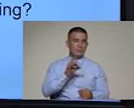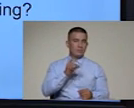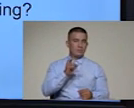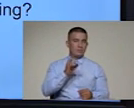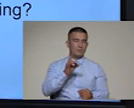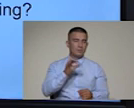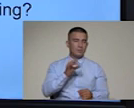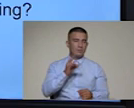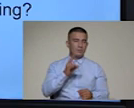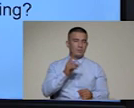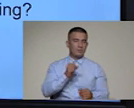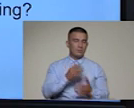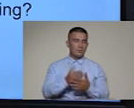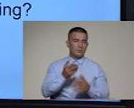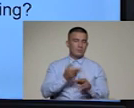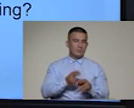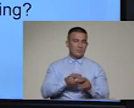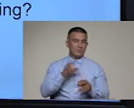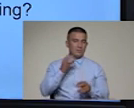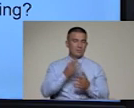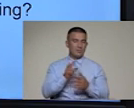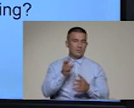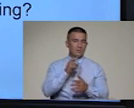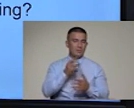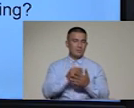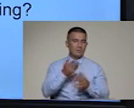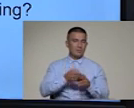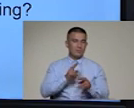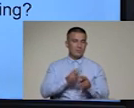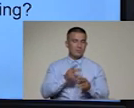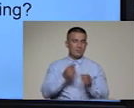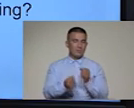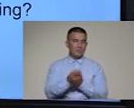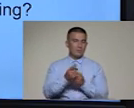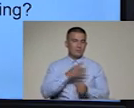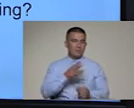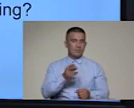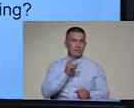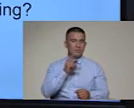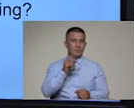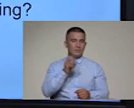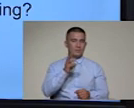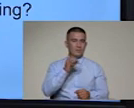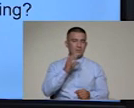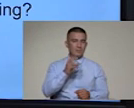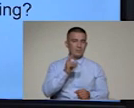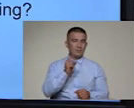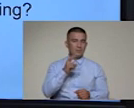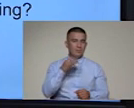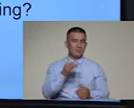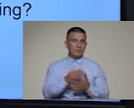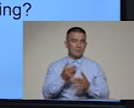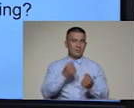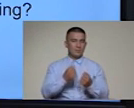Dar haqiqat bronza davrida aynan bronzaning paydo bo'lishi, mis va qalayning qotishmasi